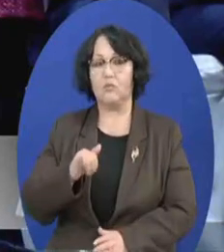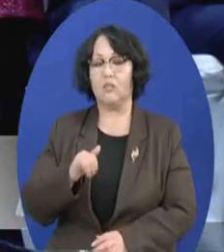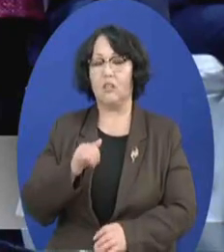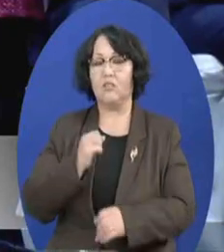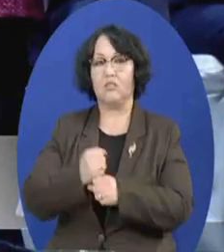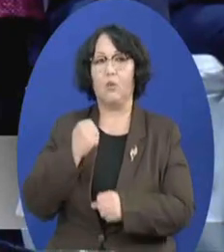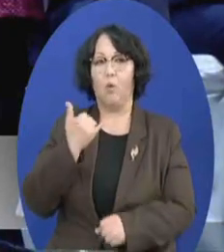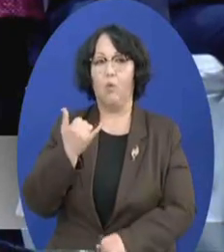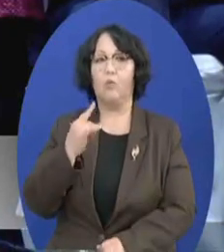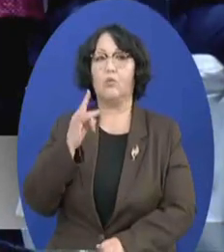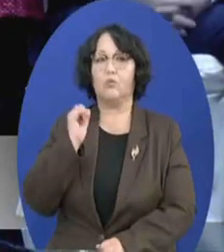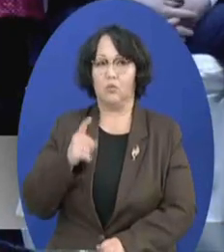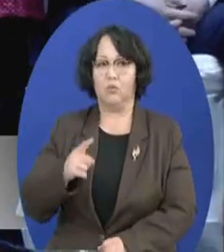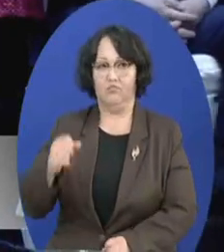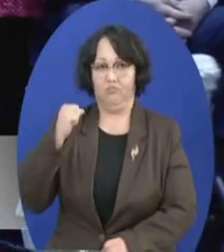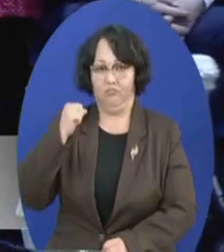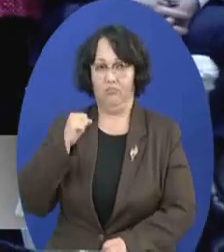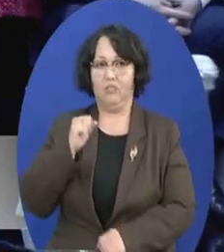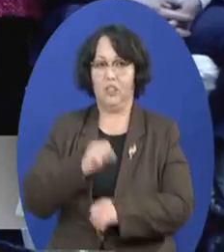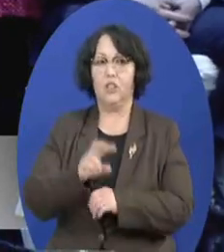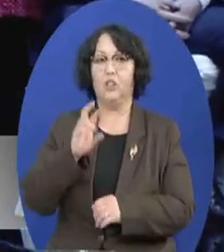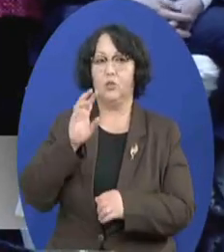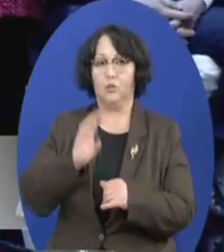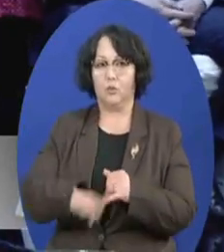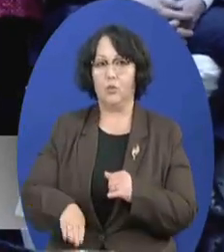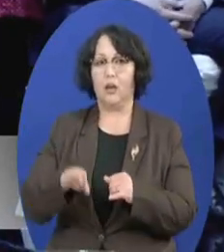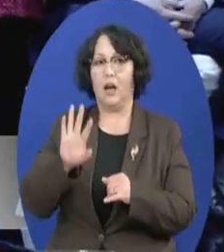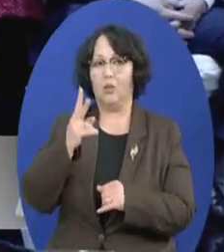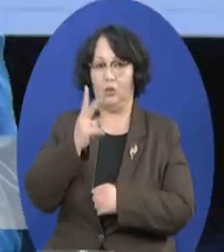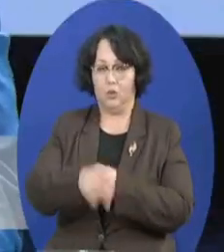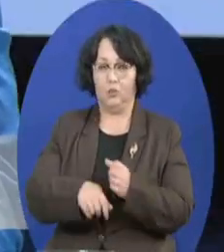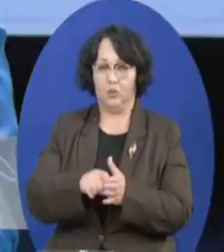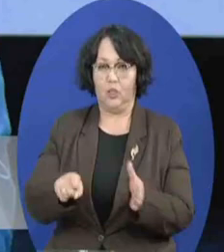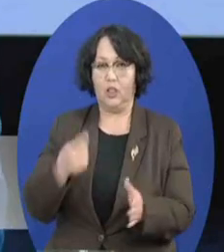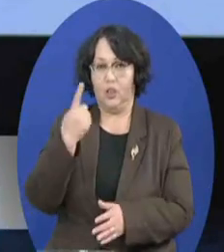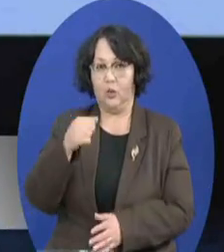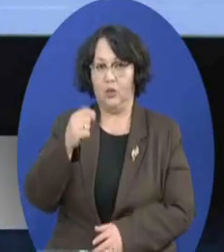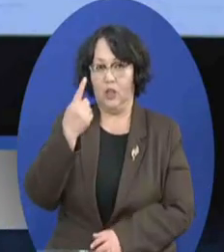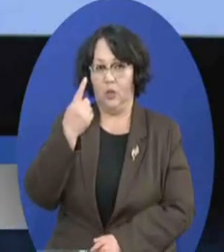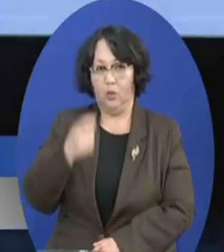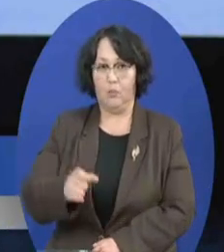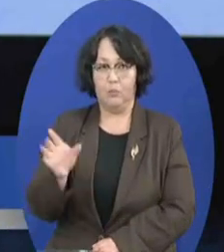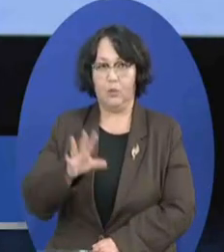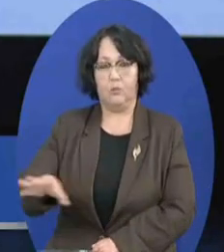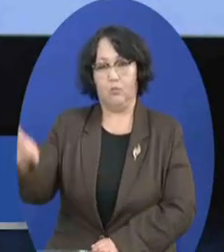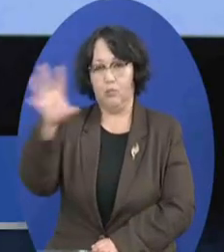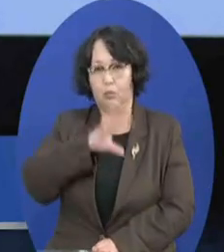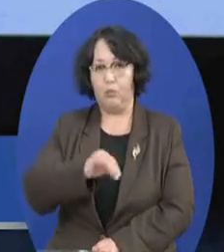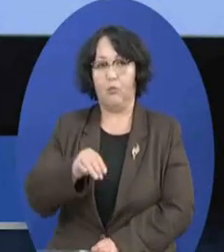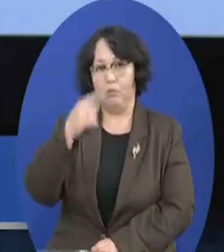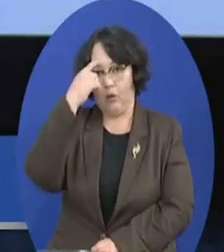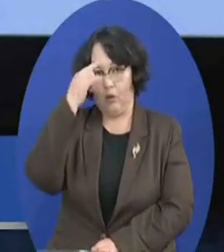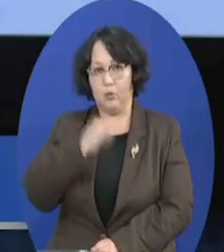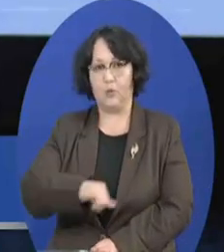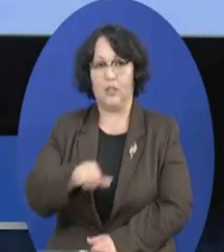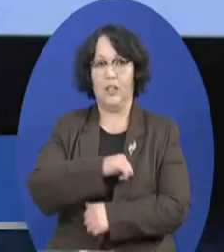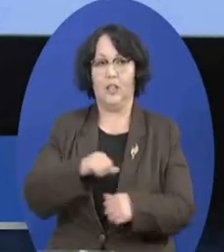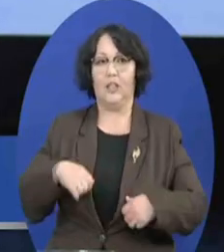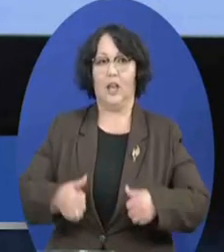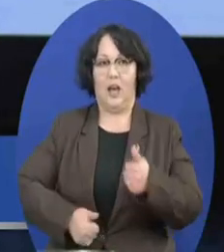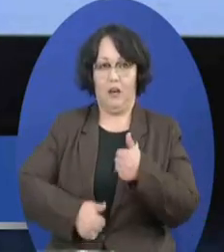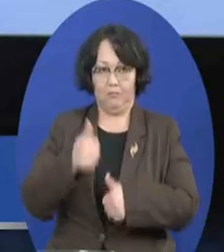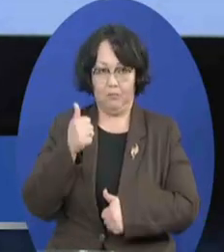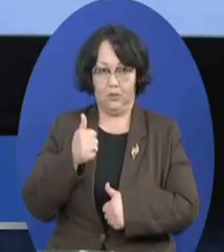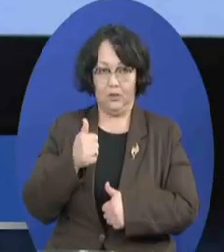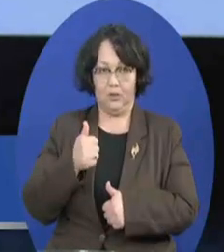Хөрөлсөх ялалт сүүлийн 12 жил анх удаа нэг хүний биш нийт Монголын ард түмний амжилт